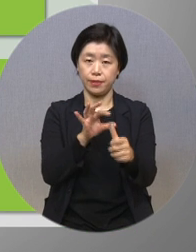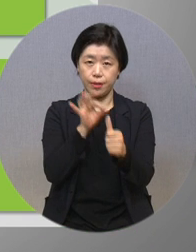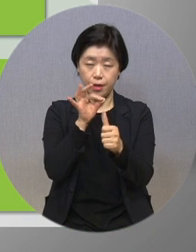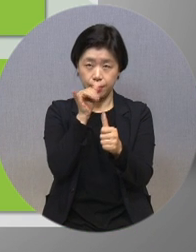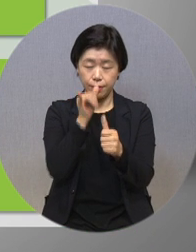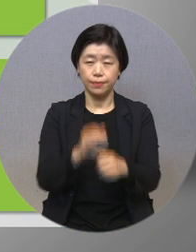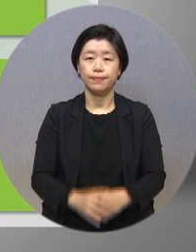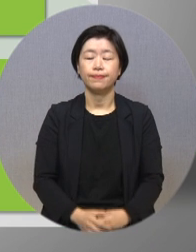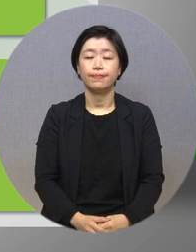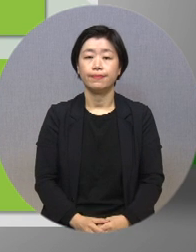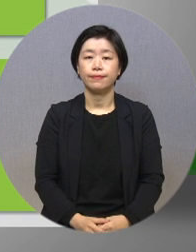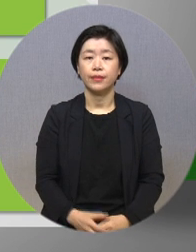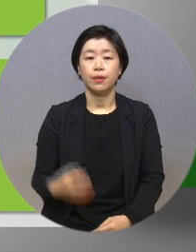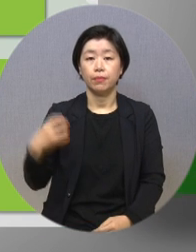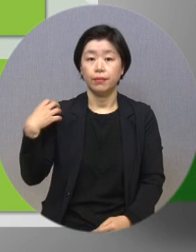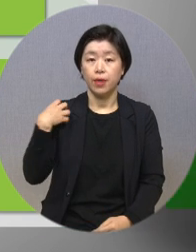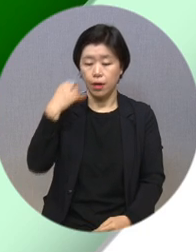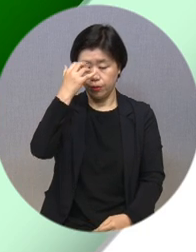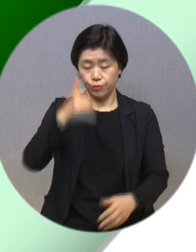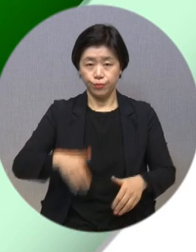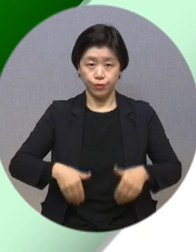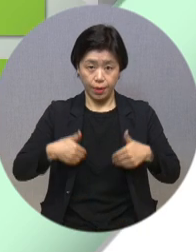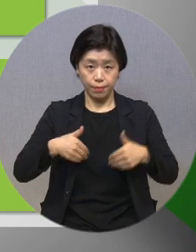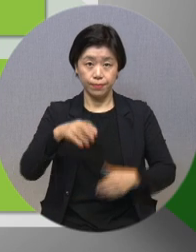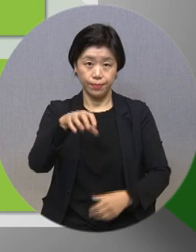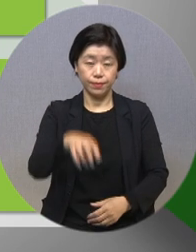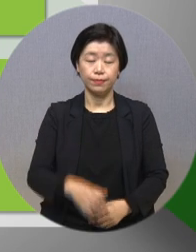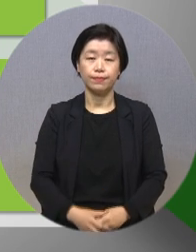채용하며 담당지사는 충남지사입니다.